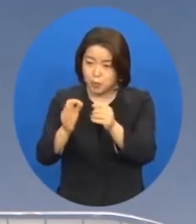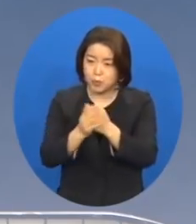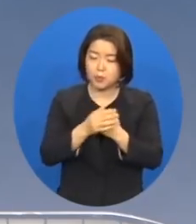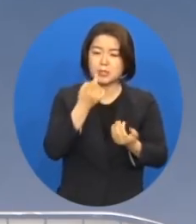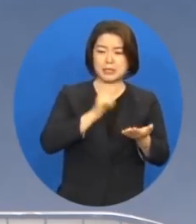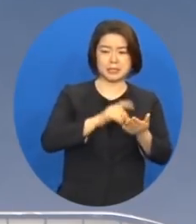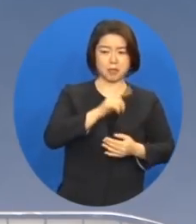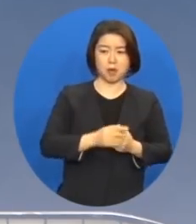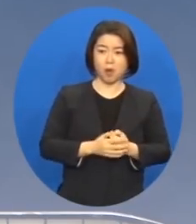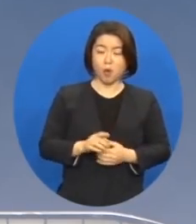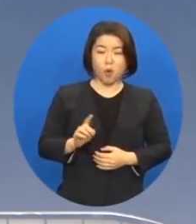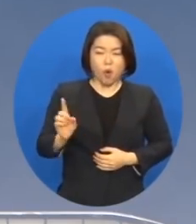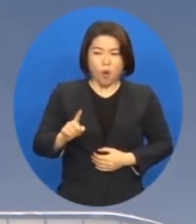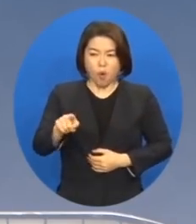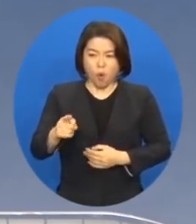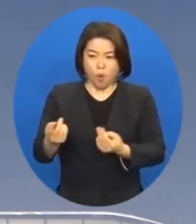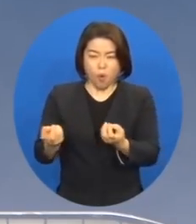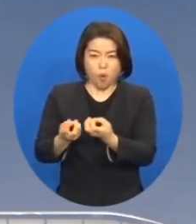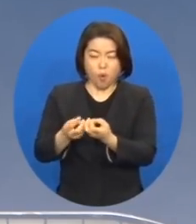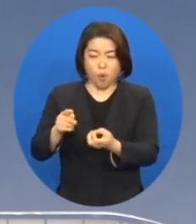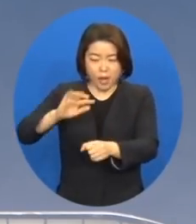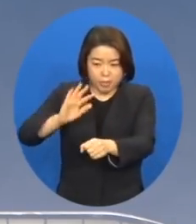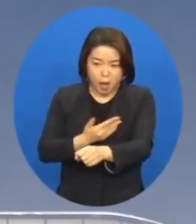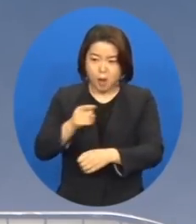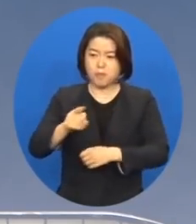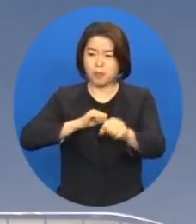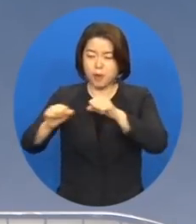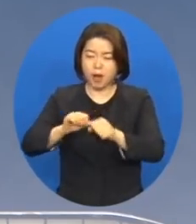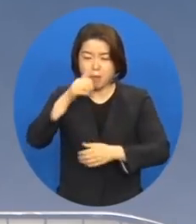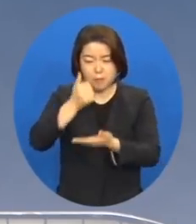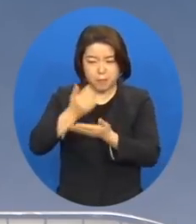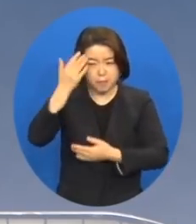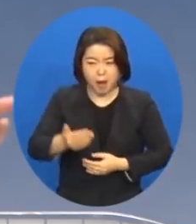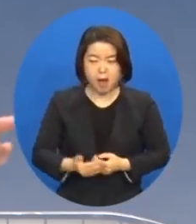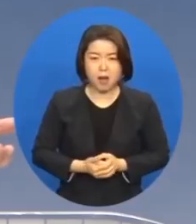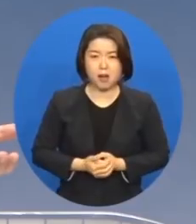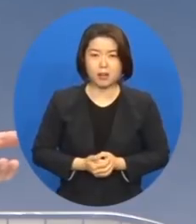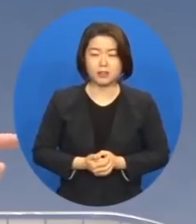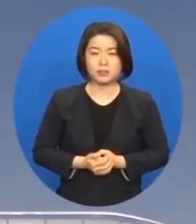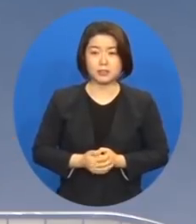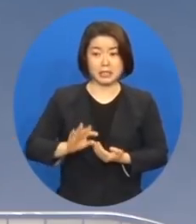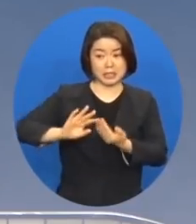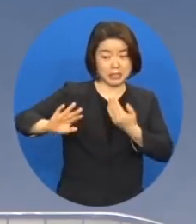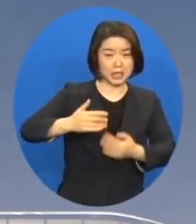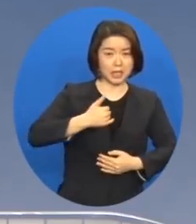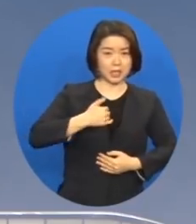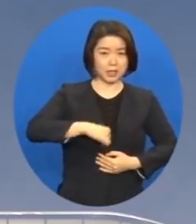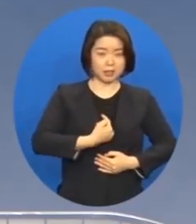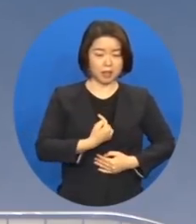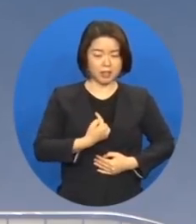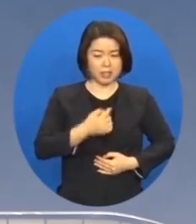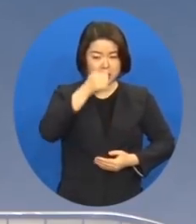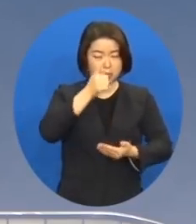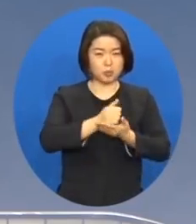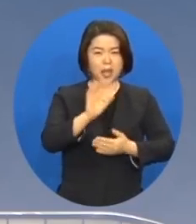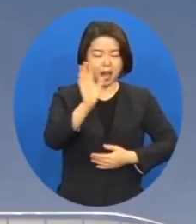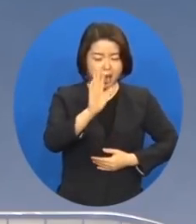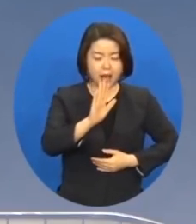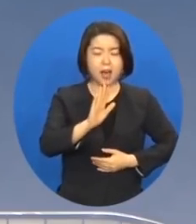말합니다. 어떻게 저렇게 나쁜 짓을 할 수가 있어? 마치 자기는 전혀 그런 죄를 짓지 않는 사람인